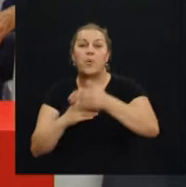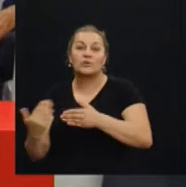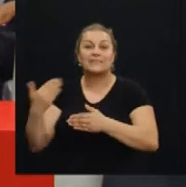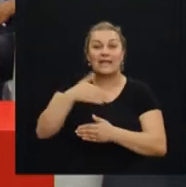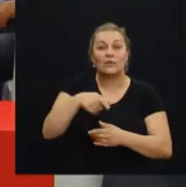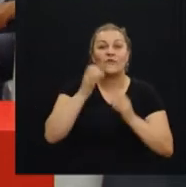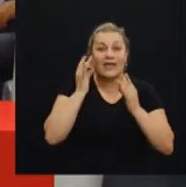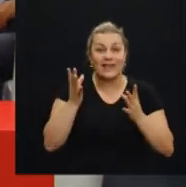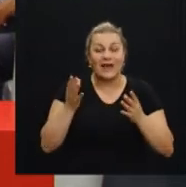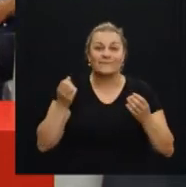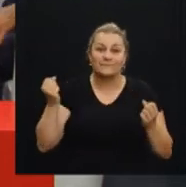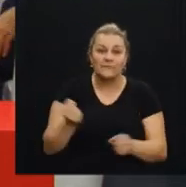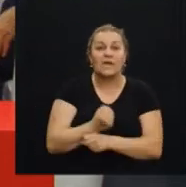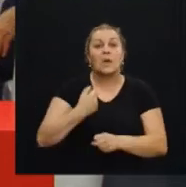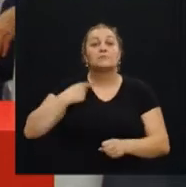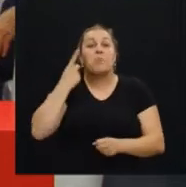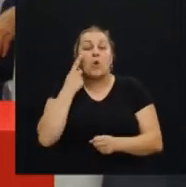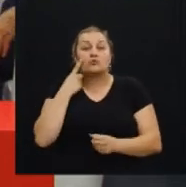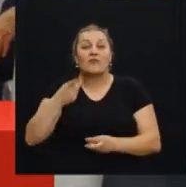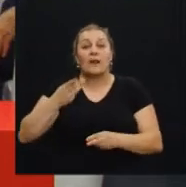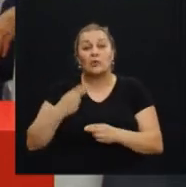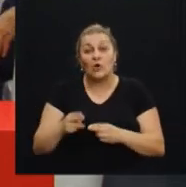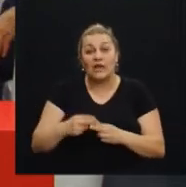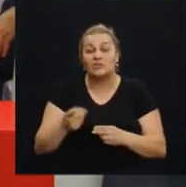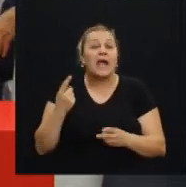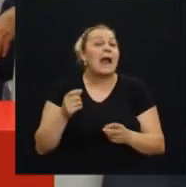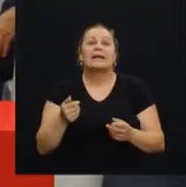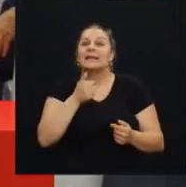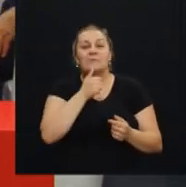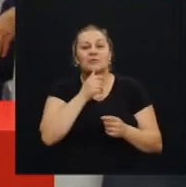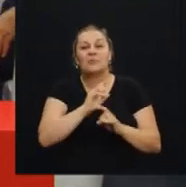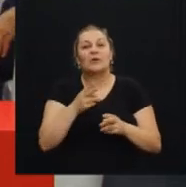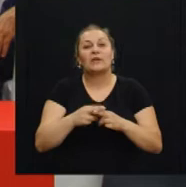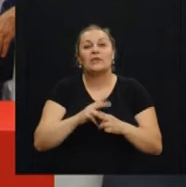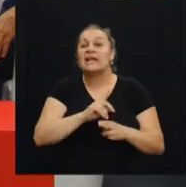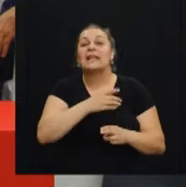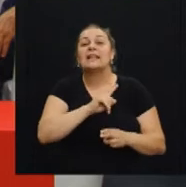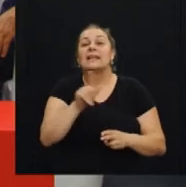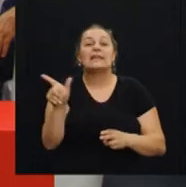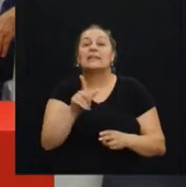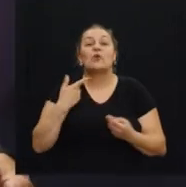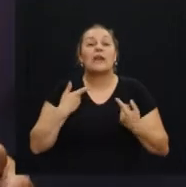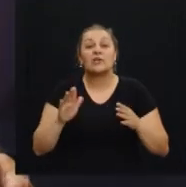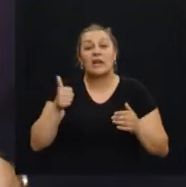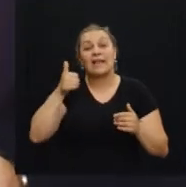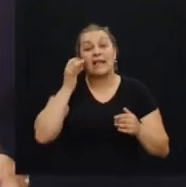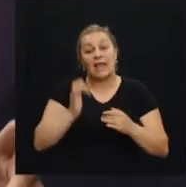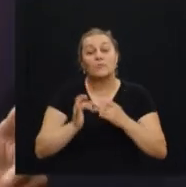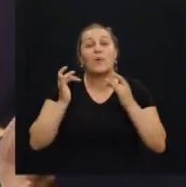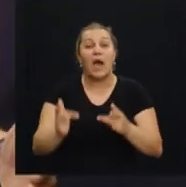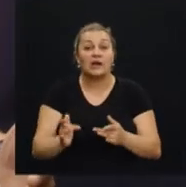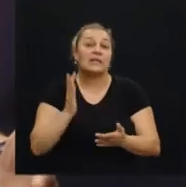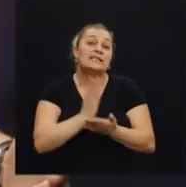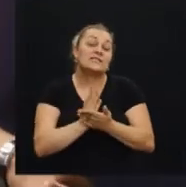za taj dan, a to pokušavali smo to riješiti, ali nikako, da neće niko da jedan dan pomakne, da možemo